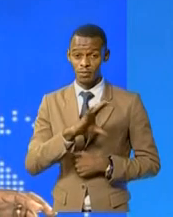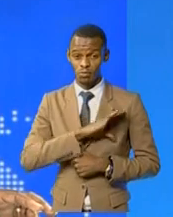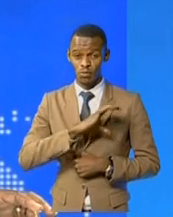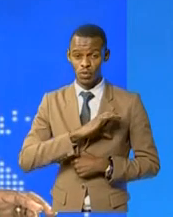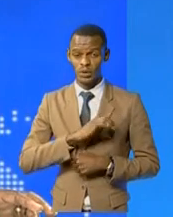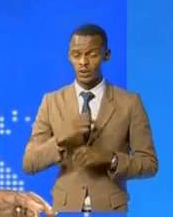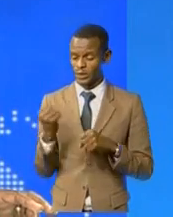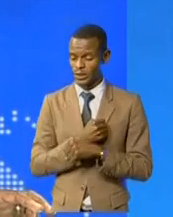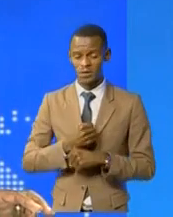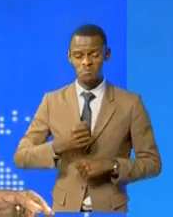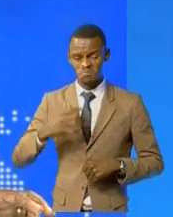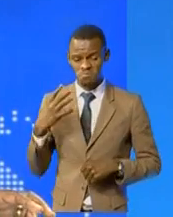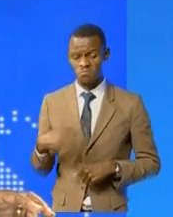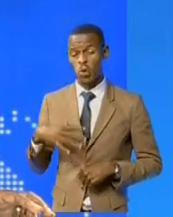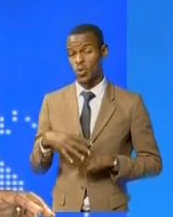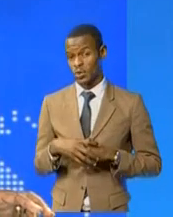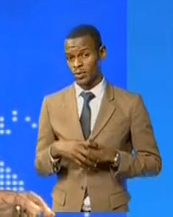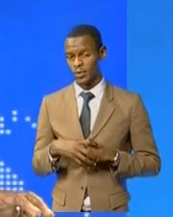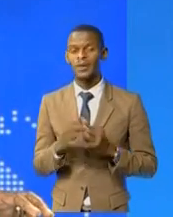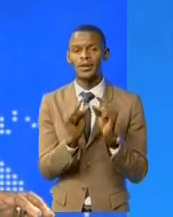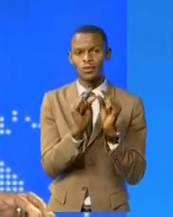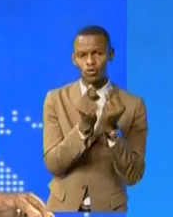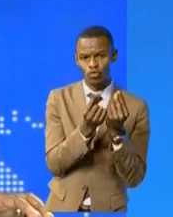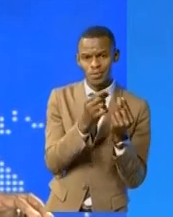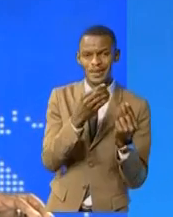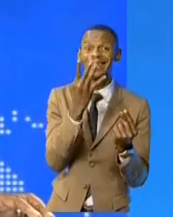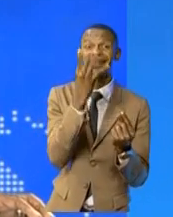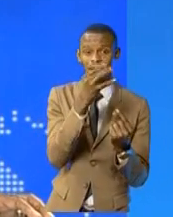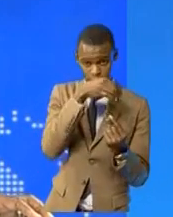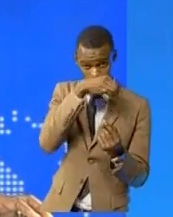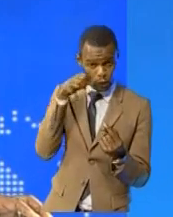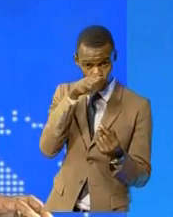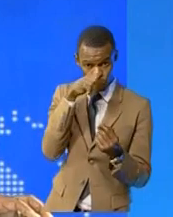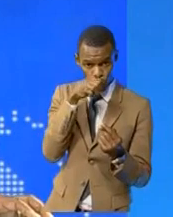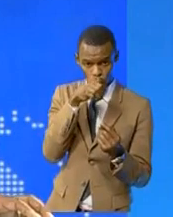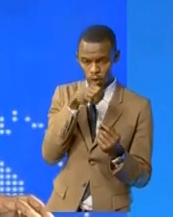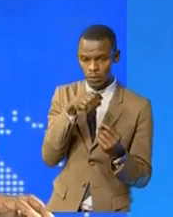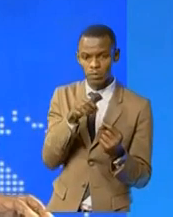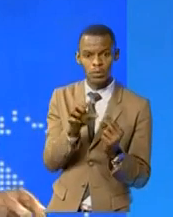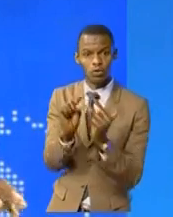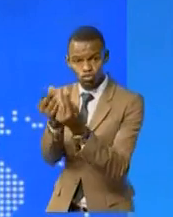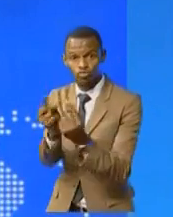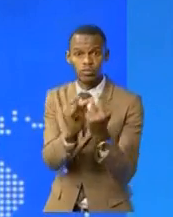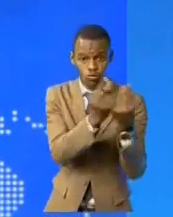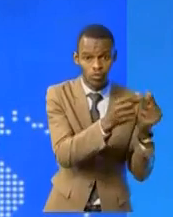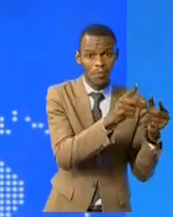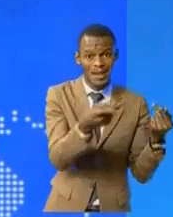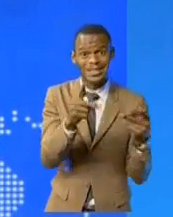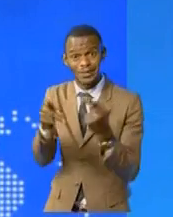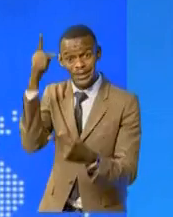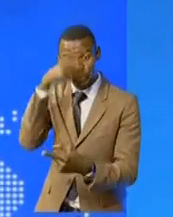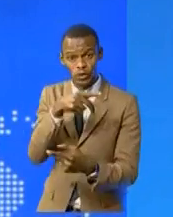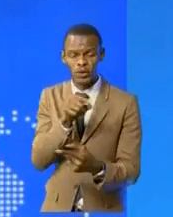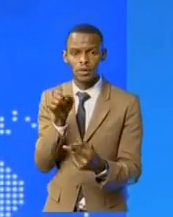nationale congolaise. Quatre escrocs appartenant à de différents partis politiques de l'opposition ont été pris la